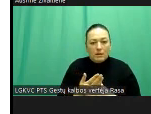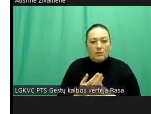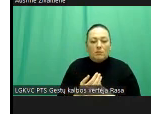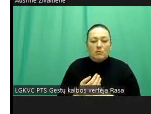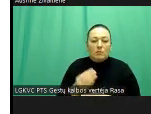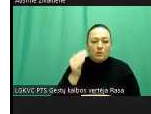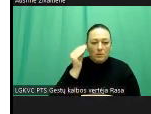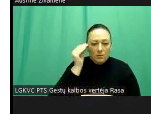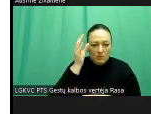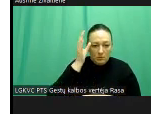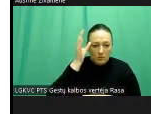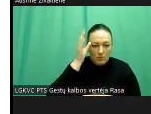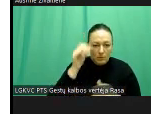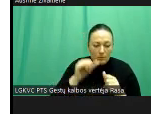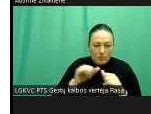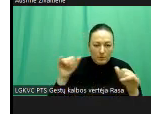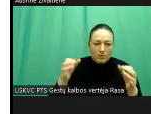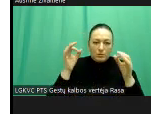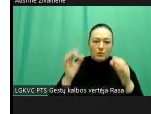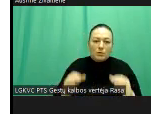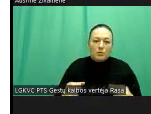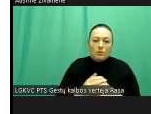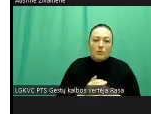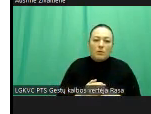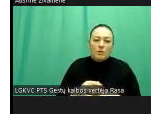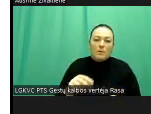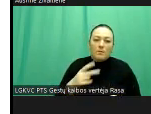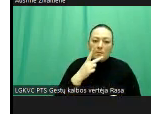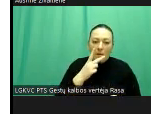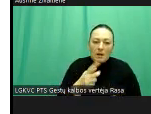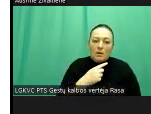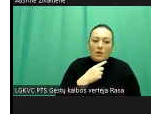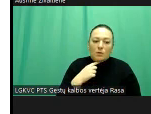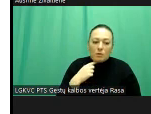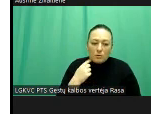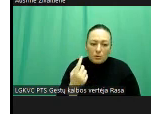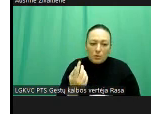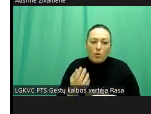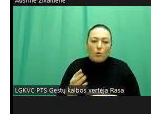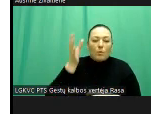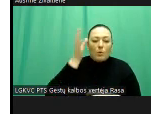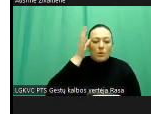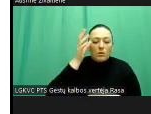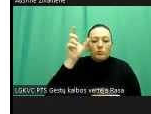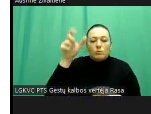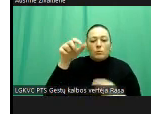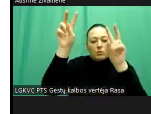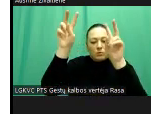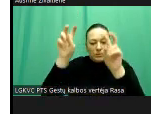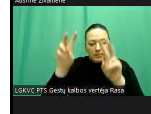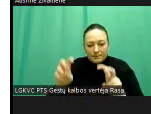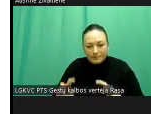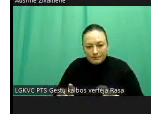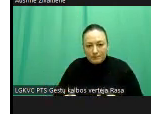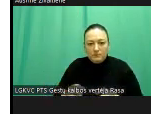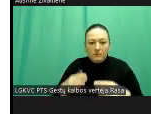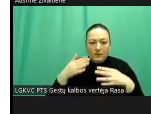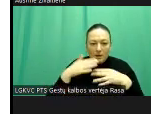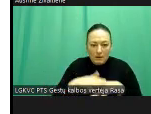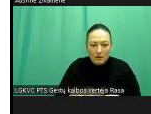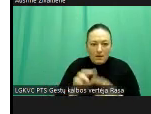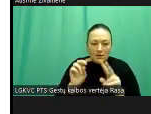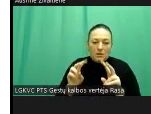žinių vystymui. Ir iš tikrųjų, kaip matote, daug akademikų tyrinėja tarptautiškumo temą.